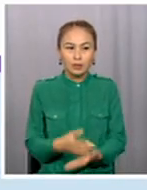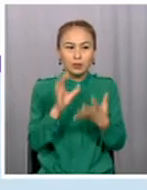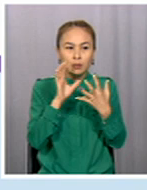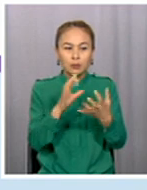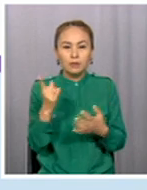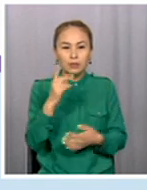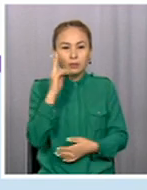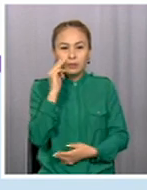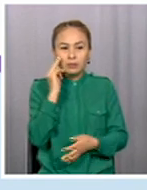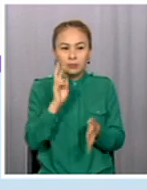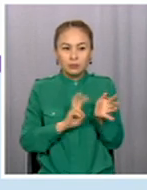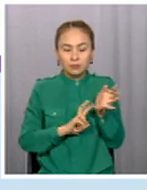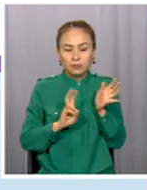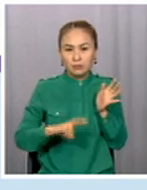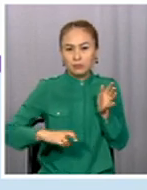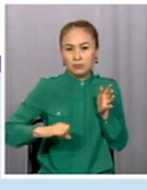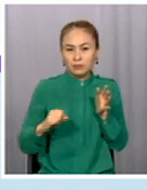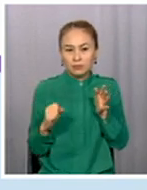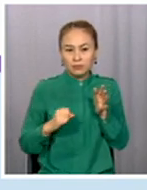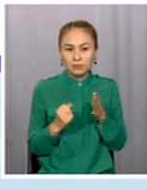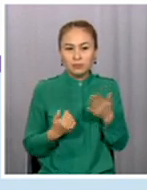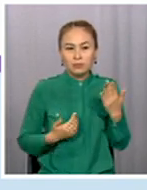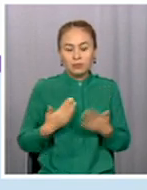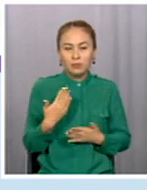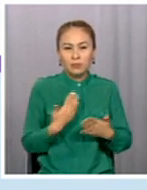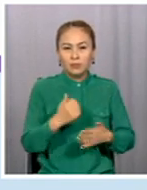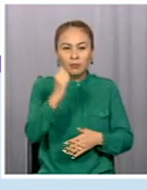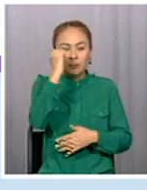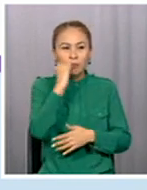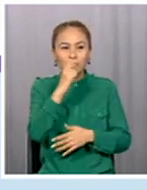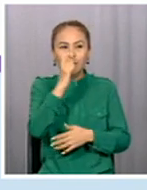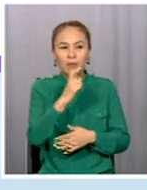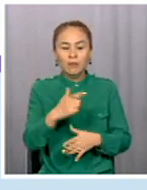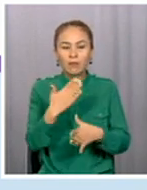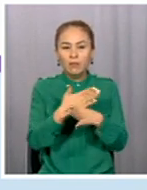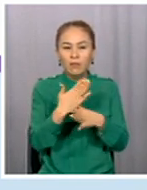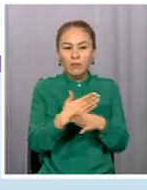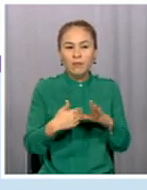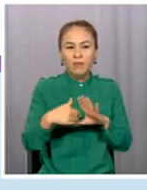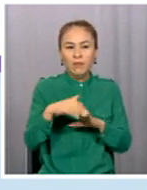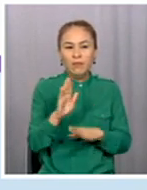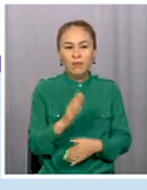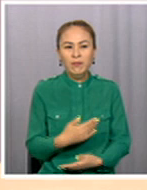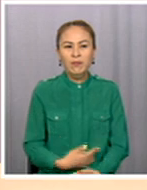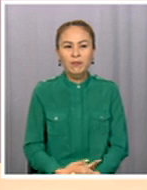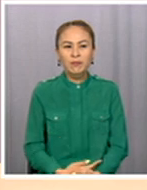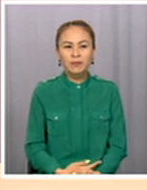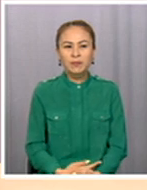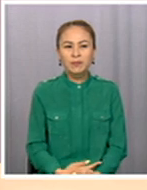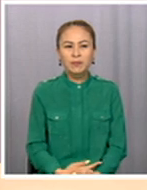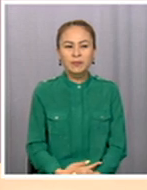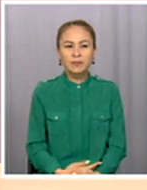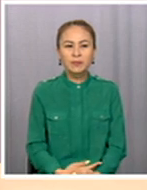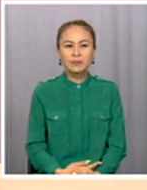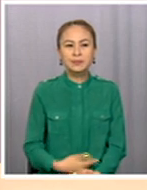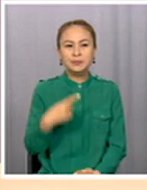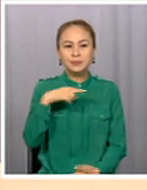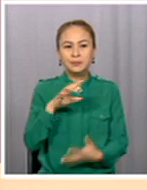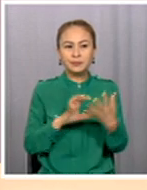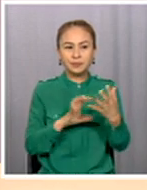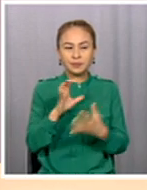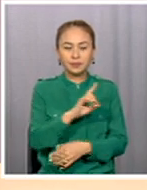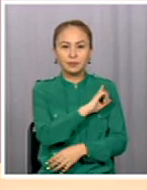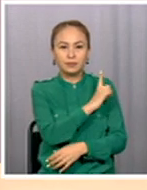түсіп, өзінің жолдасына немесе қарт кісілерге көмек көрсеткені абзал. Көлік ішінде